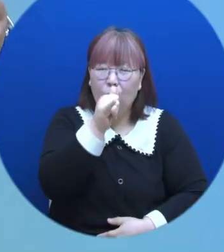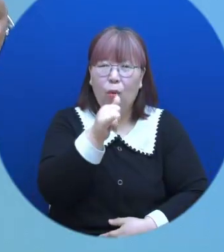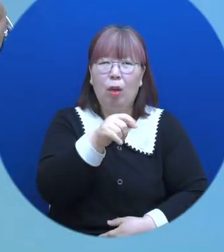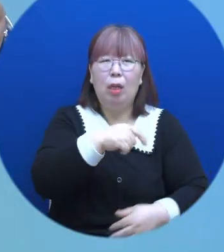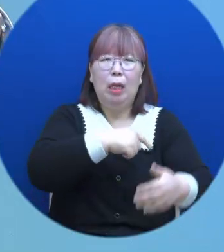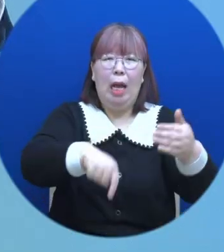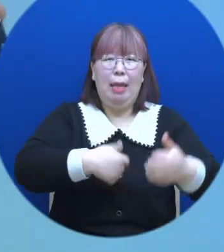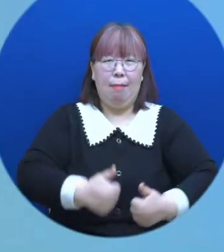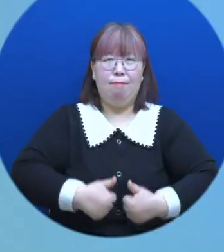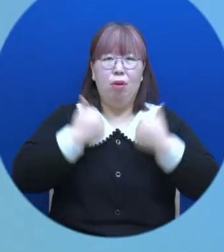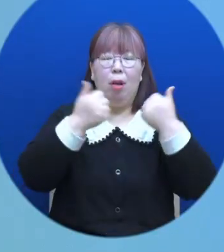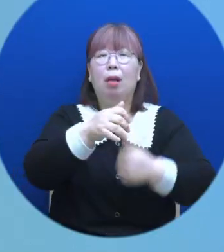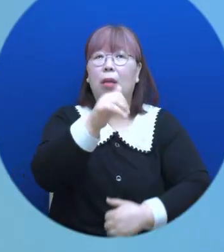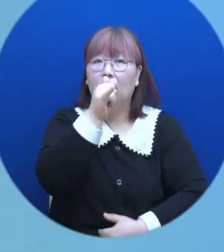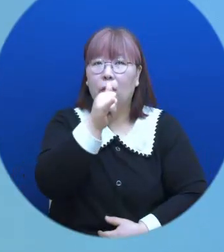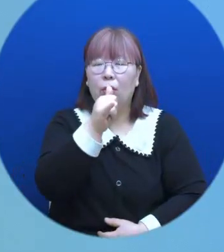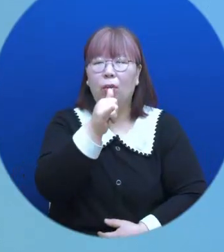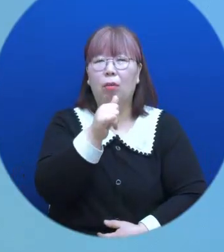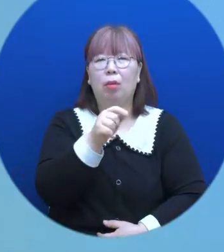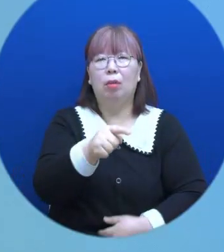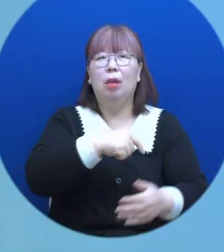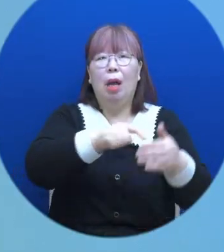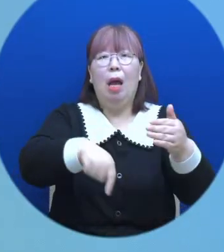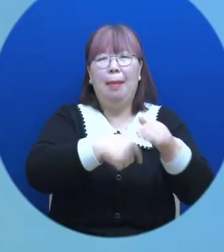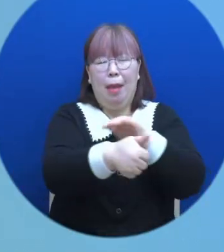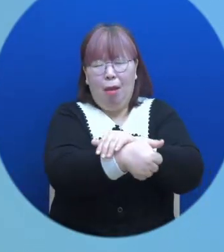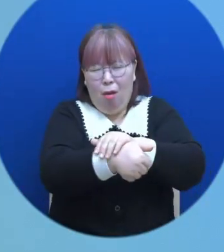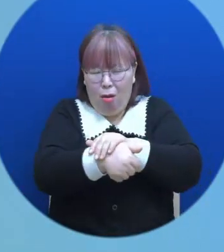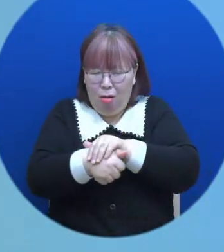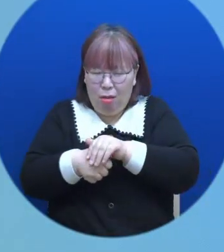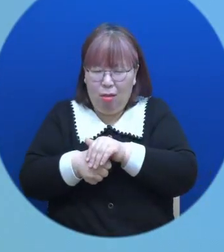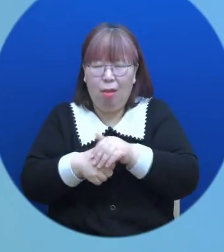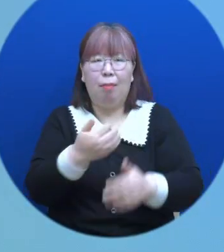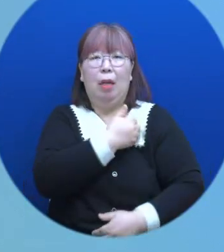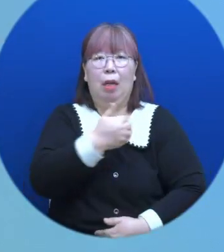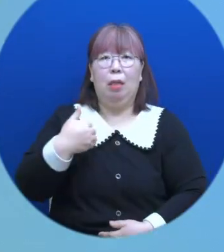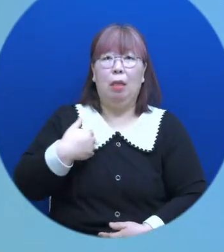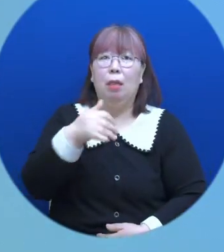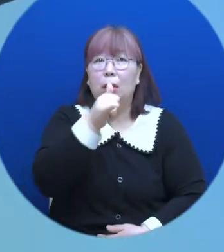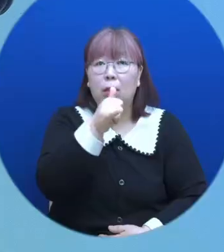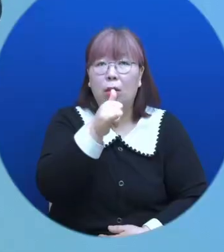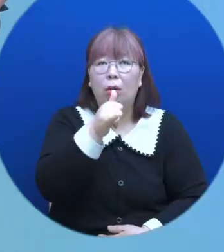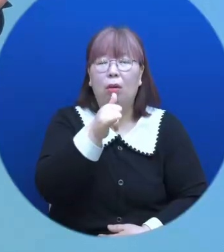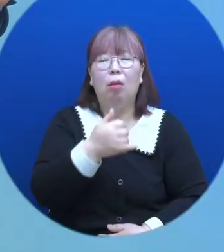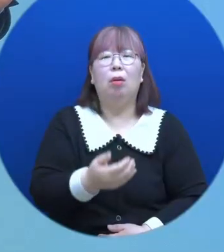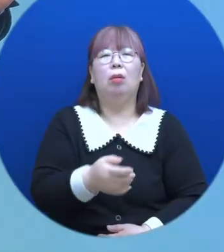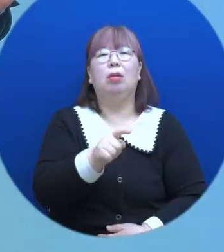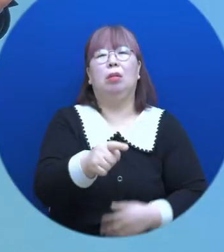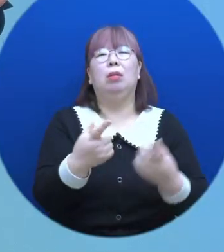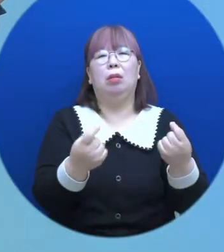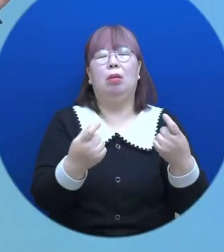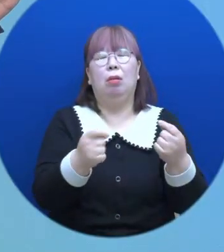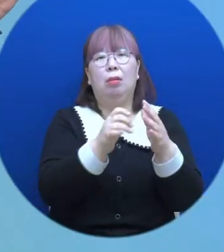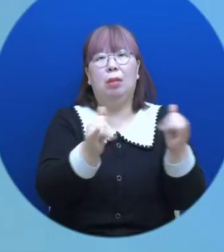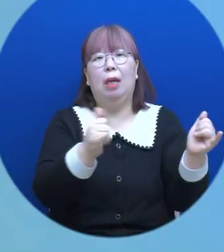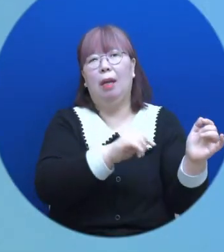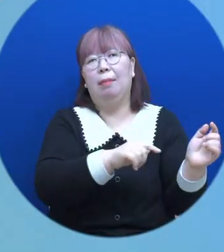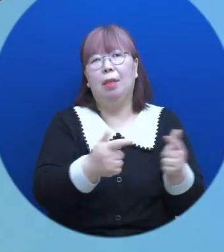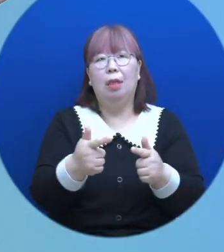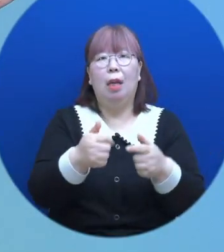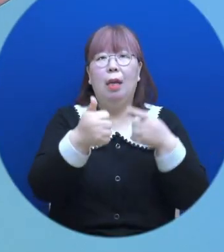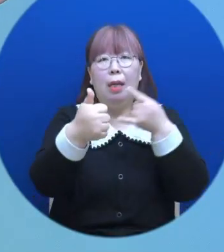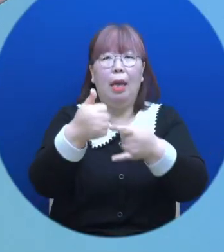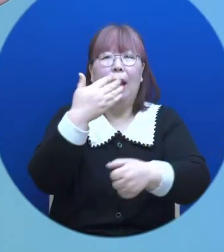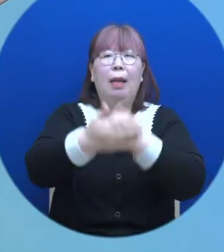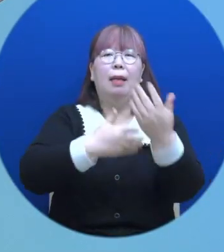분노가 있고 그 안에 열등함으로 가득 차 있어요. 그런 그들에게 하나님의